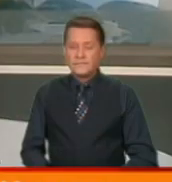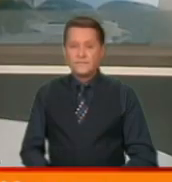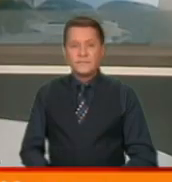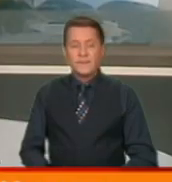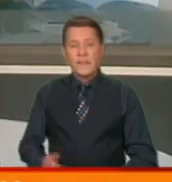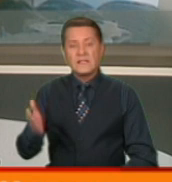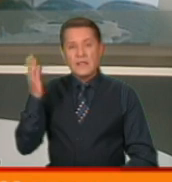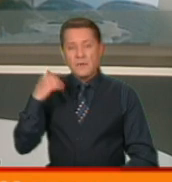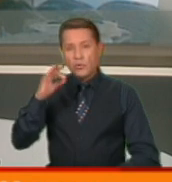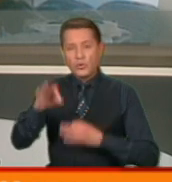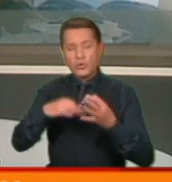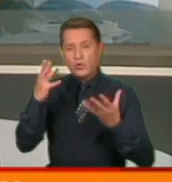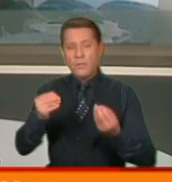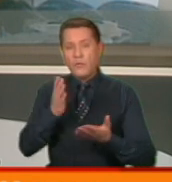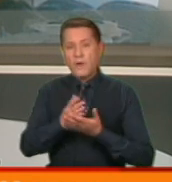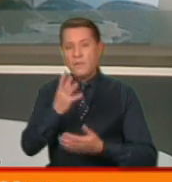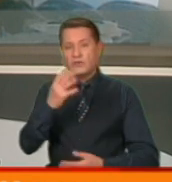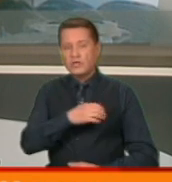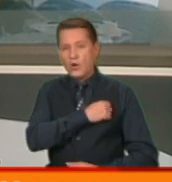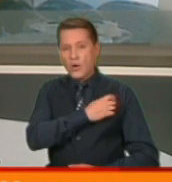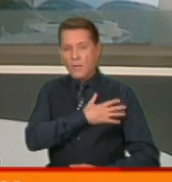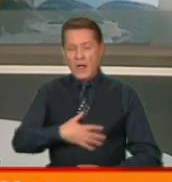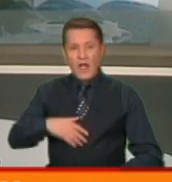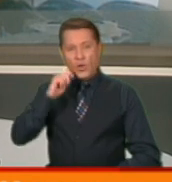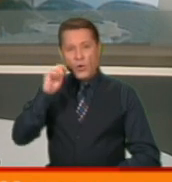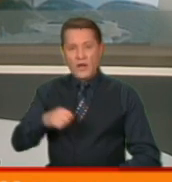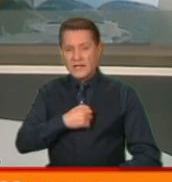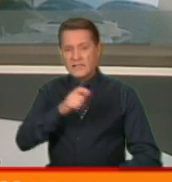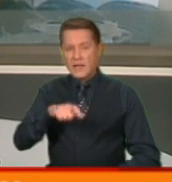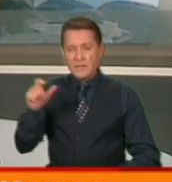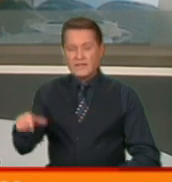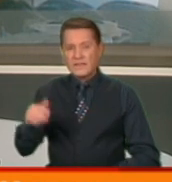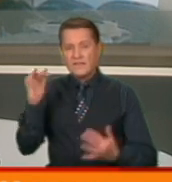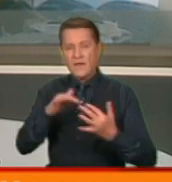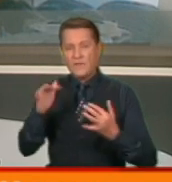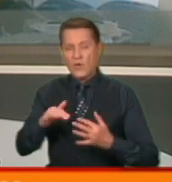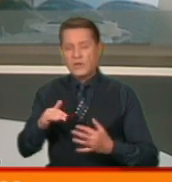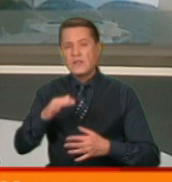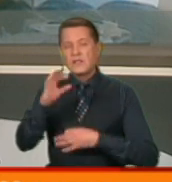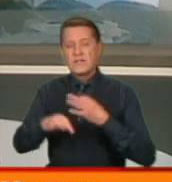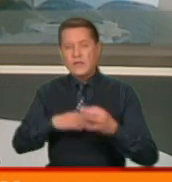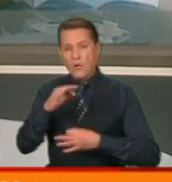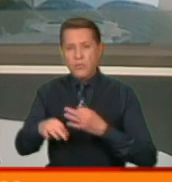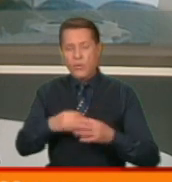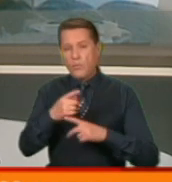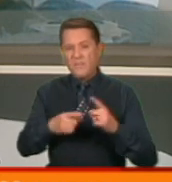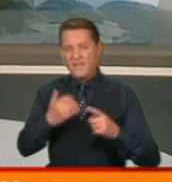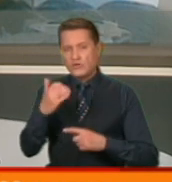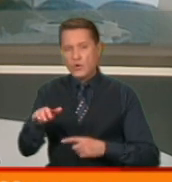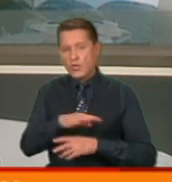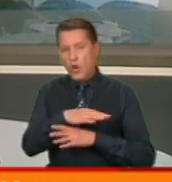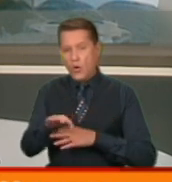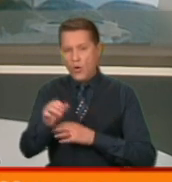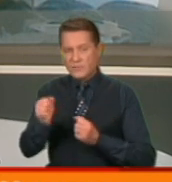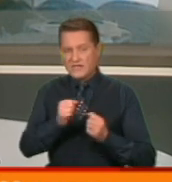І за минулу добу маємо і 4 поранених українських бійців. На фронті вогонь не згасає. За добу понад півсотні обстрілів.